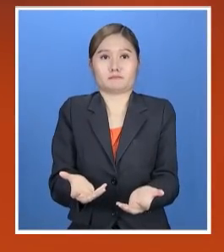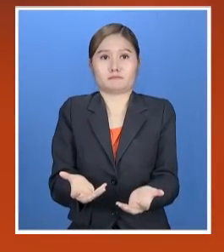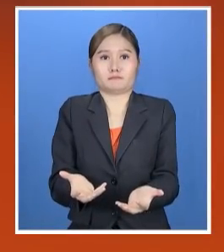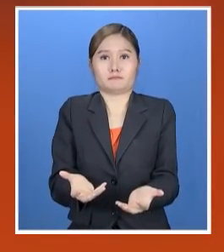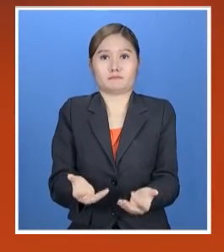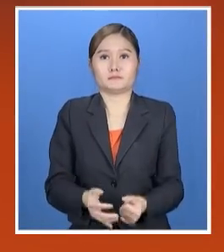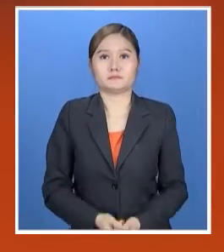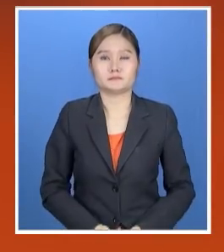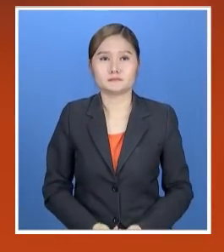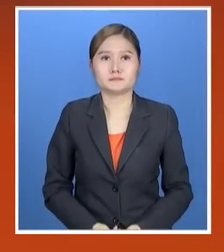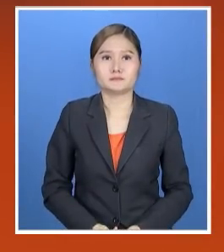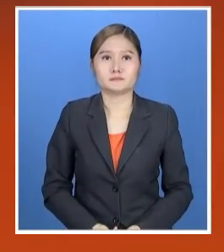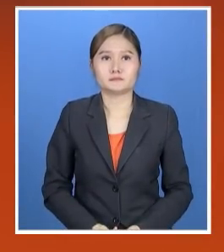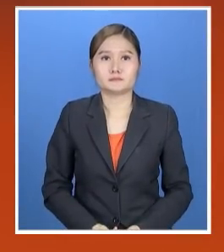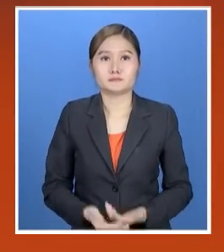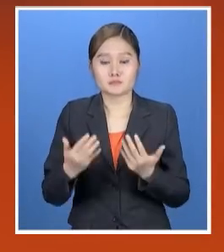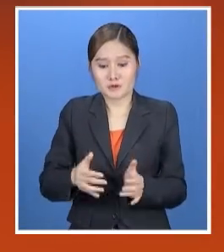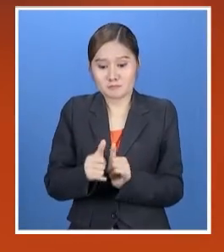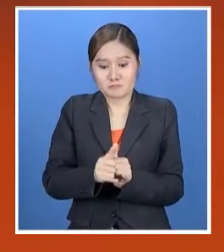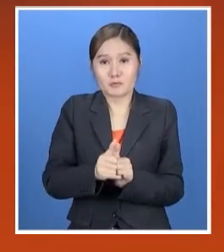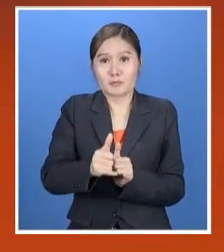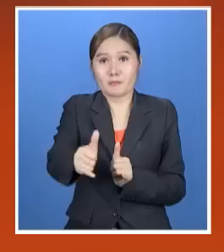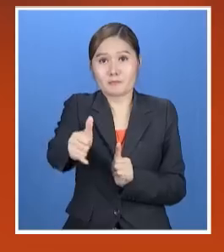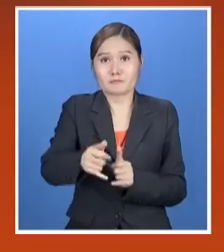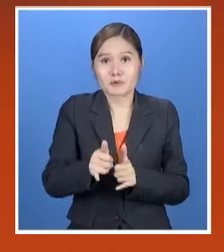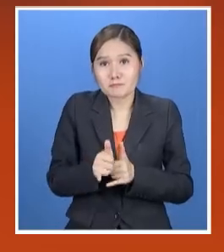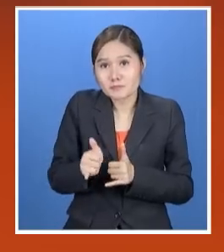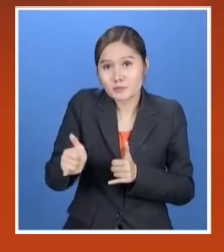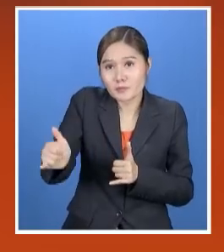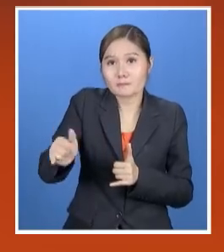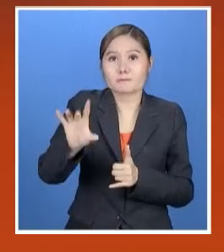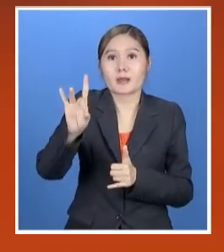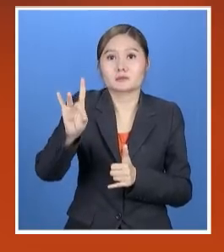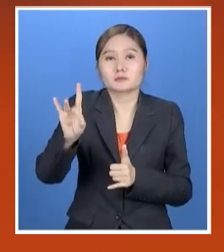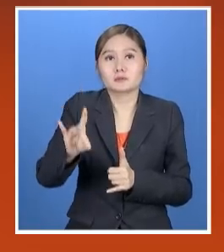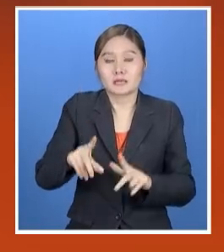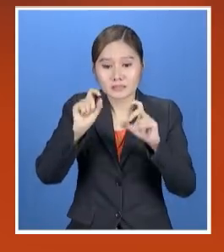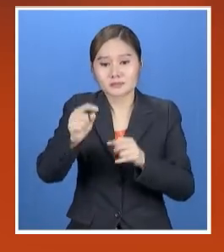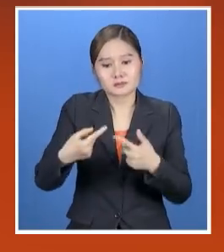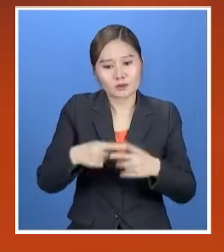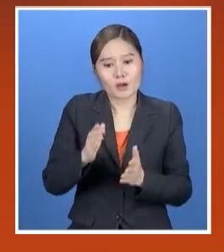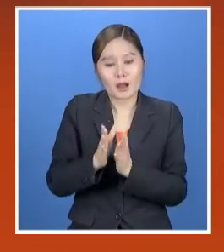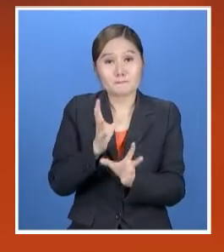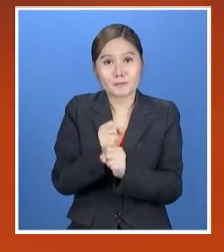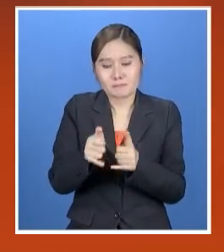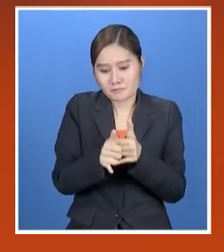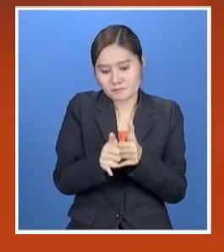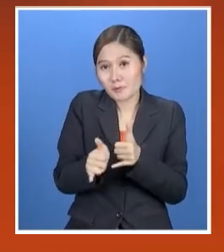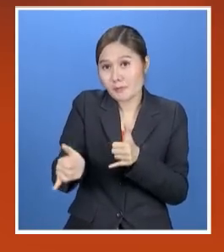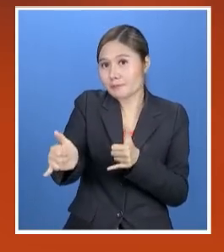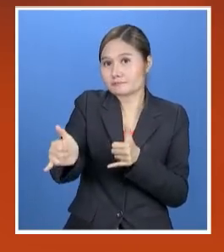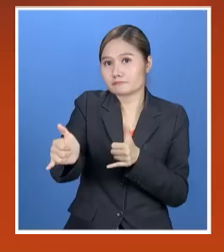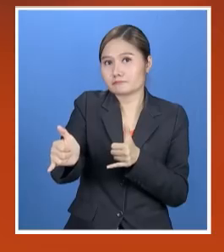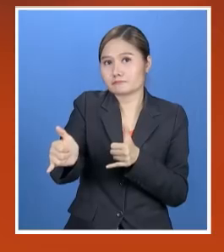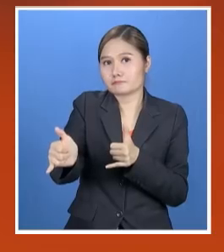ของอำเภอบึง 3,000 แล้วซ้อนออกไปเหมือนเป็นพระ8รูป ถ่าย1แต่ได้8 ใช่นี่ฮะซ้อนออกไปเห็